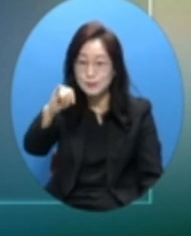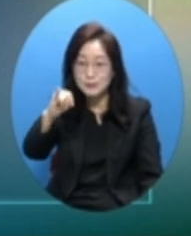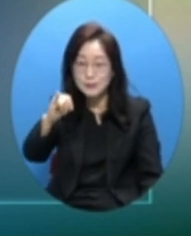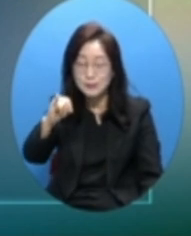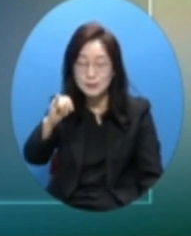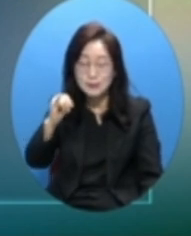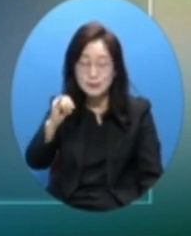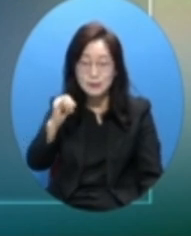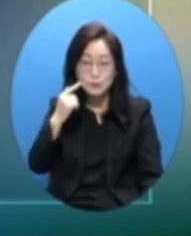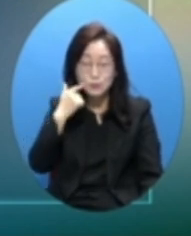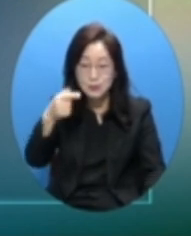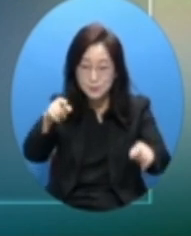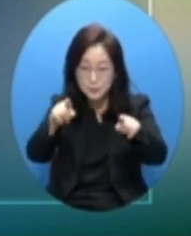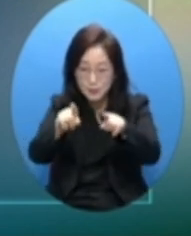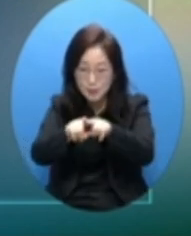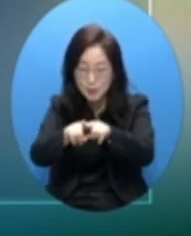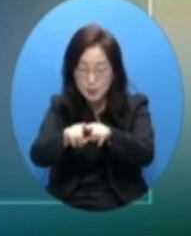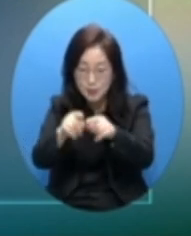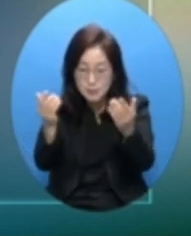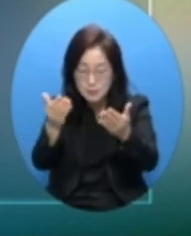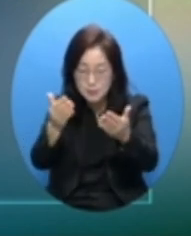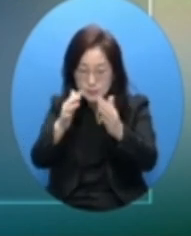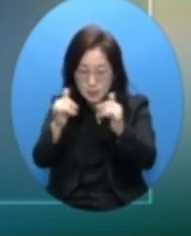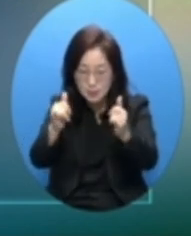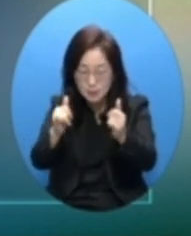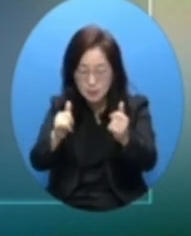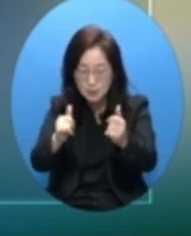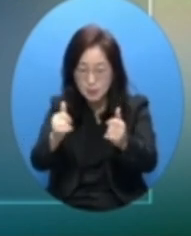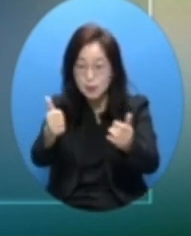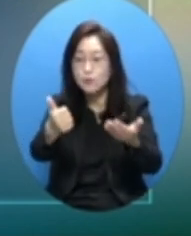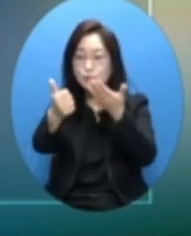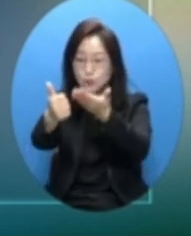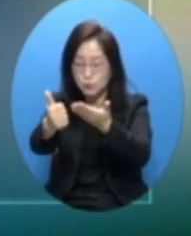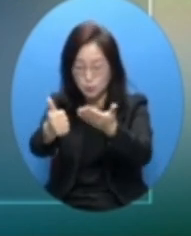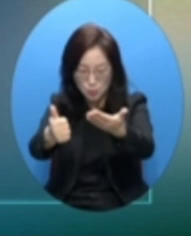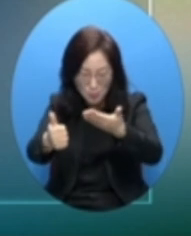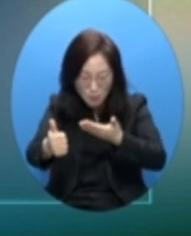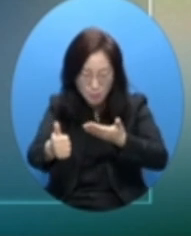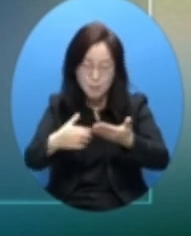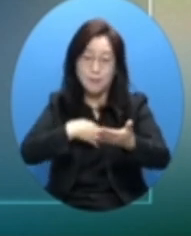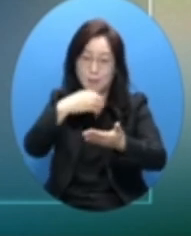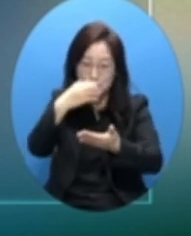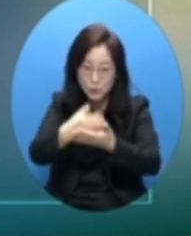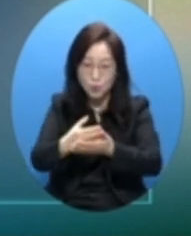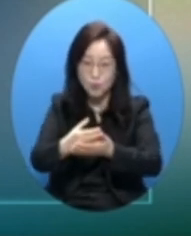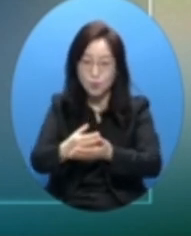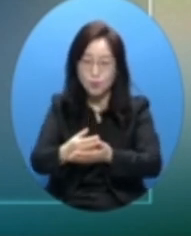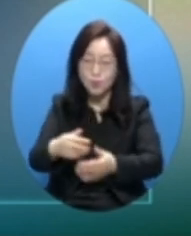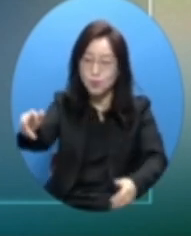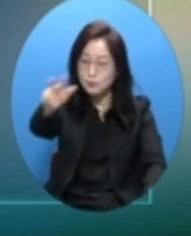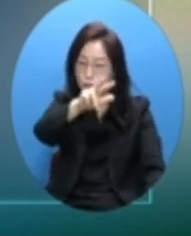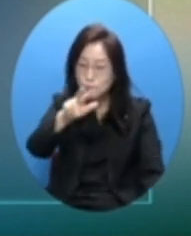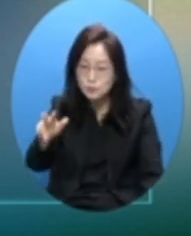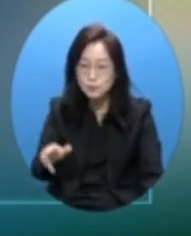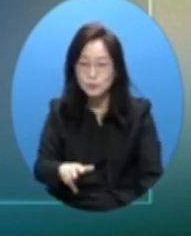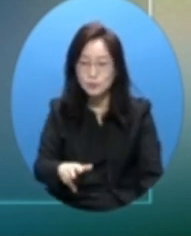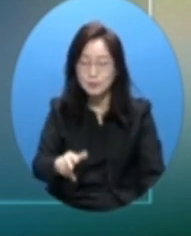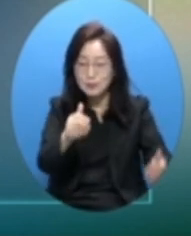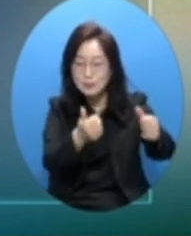범사역자가이 곡을 받고 너무 감동을 받아서 전국 침례교